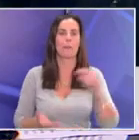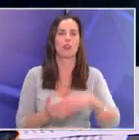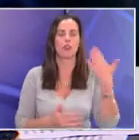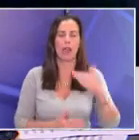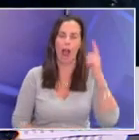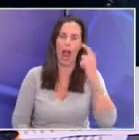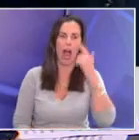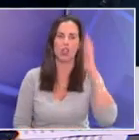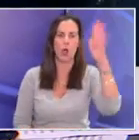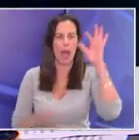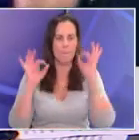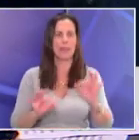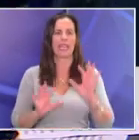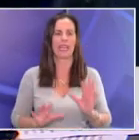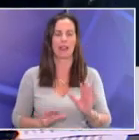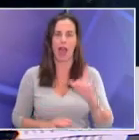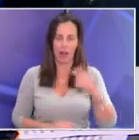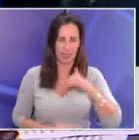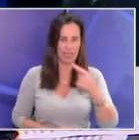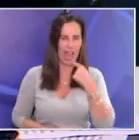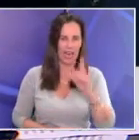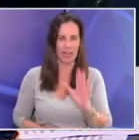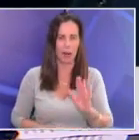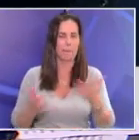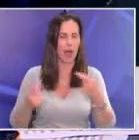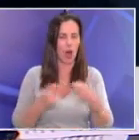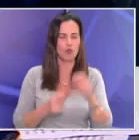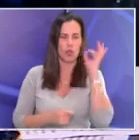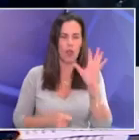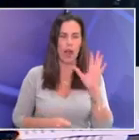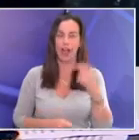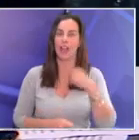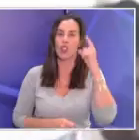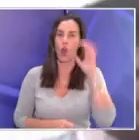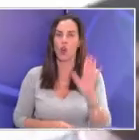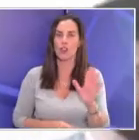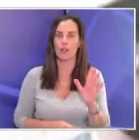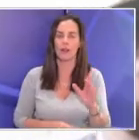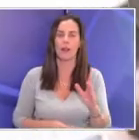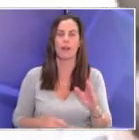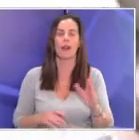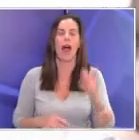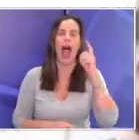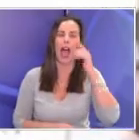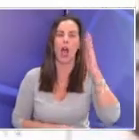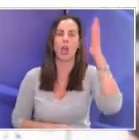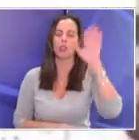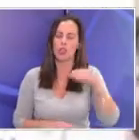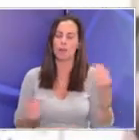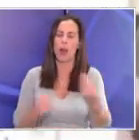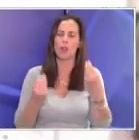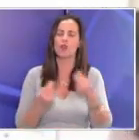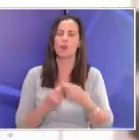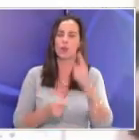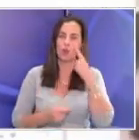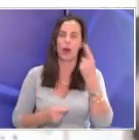שם חזון אמיתי ומקיף. אבל אני כן אגיד לך מה קשור פה לאישה. אני חושבת שההיקף החזון, הוא כנראה גם יש לו אלמנט מגדרי